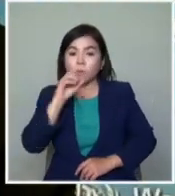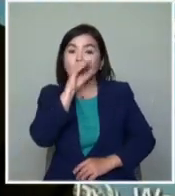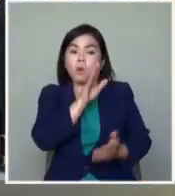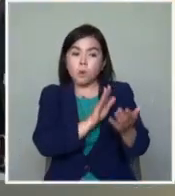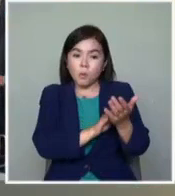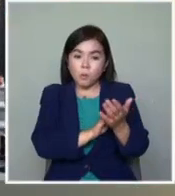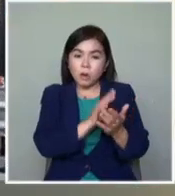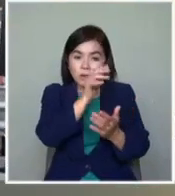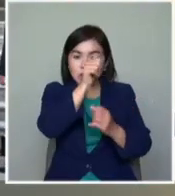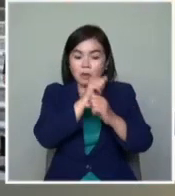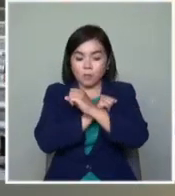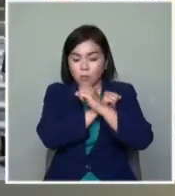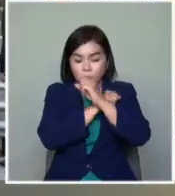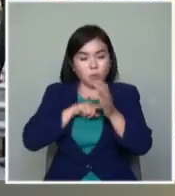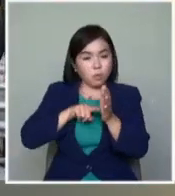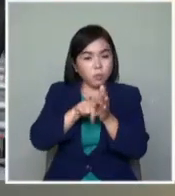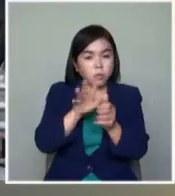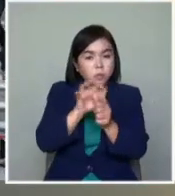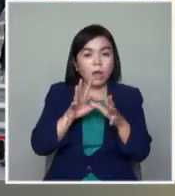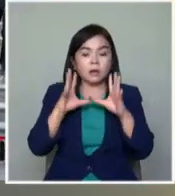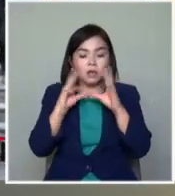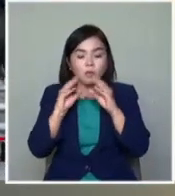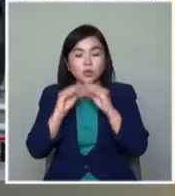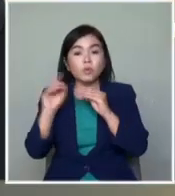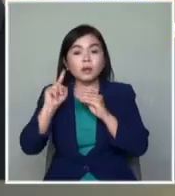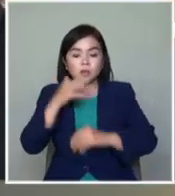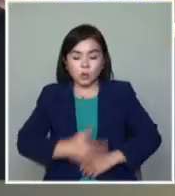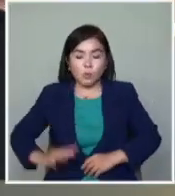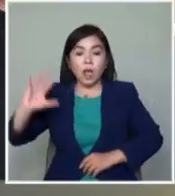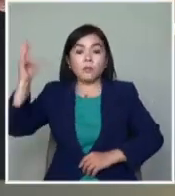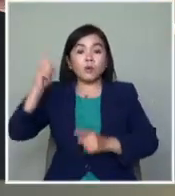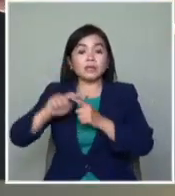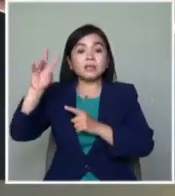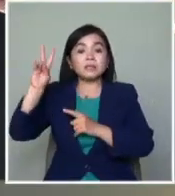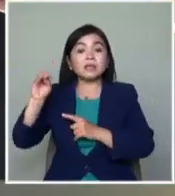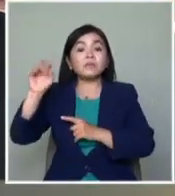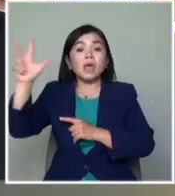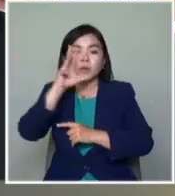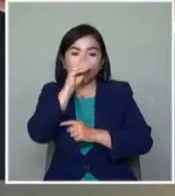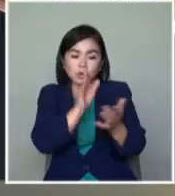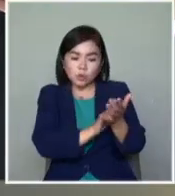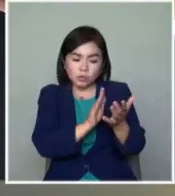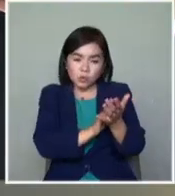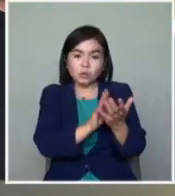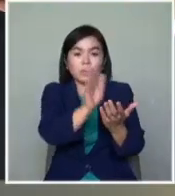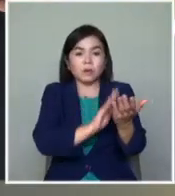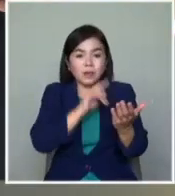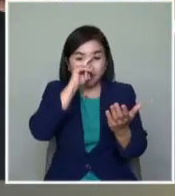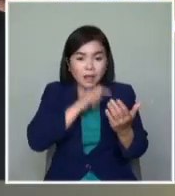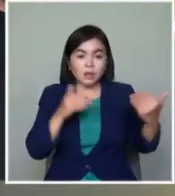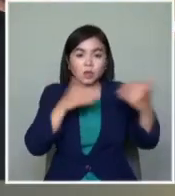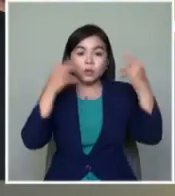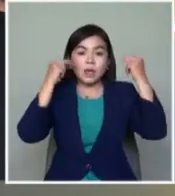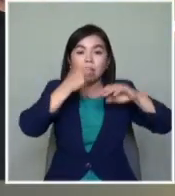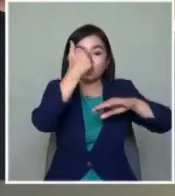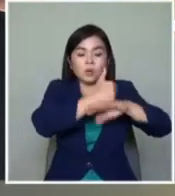แพร่ระบาดโควิด-19 ของไทยระหว่างการประชุมสมัชชาอนามัยโลกครั้งที่73ระบุว่าขอขอบคุณพลเอกประยุทธ์จันทร์โอชาน